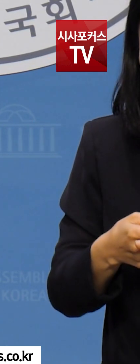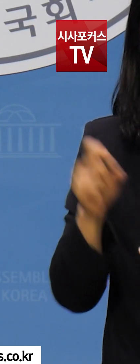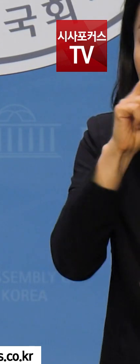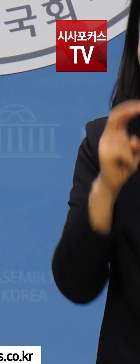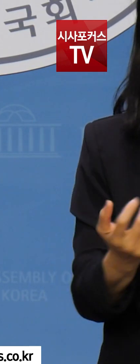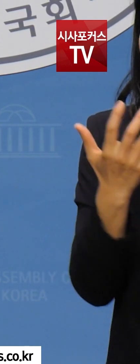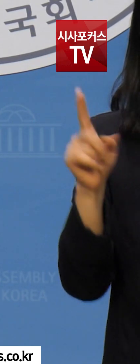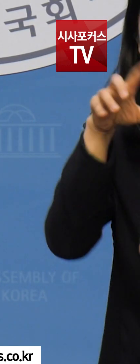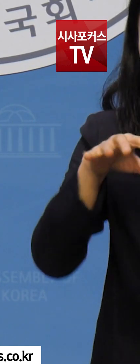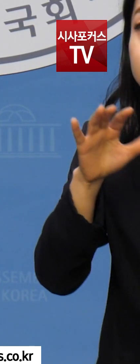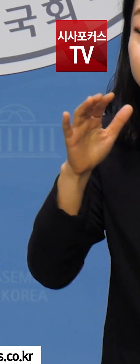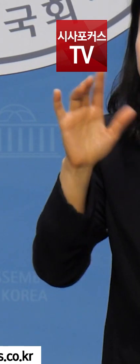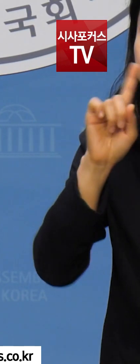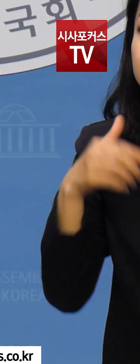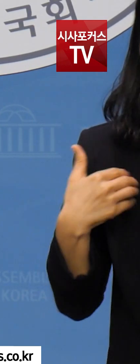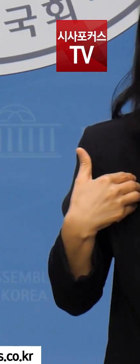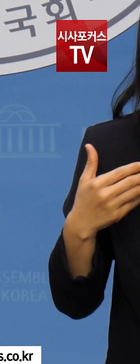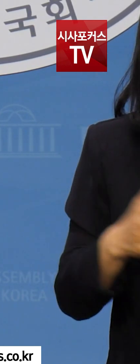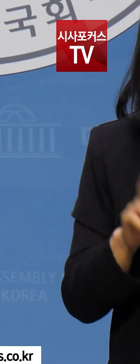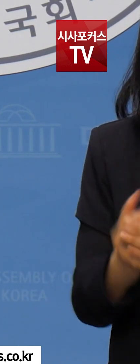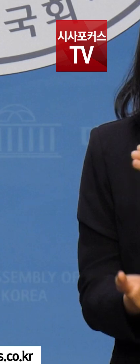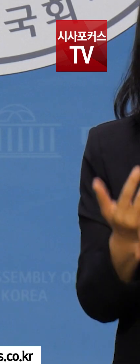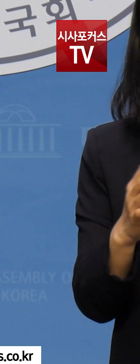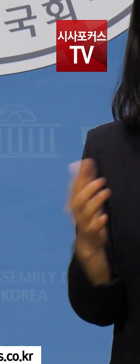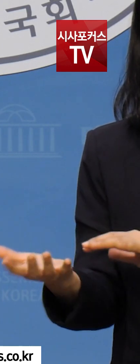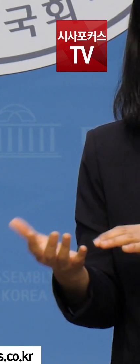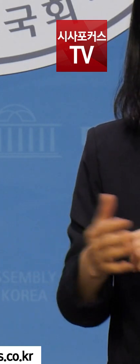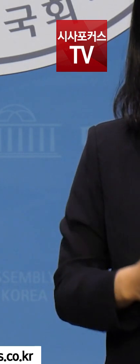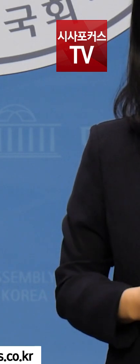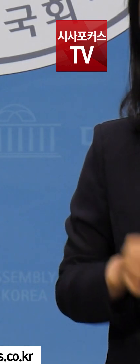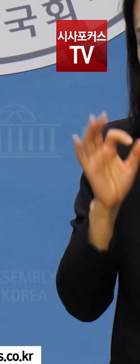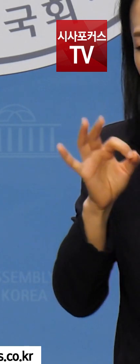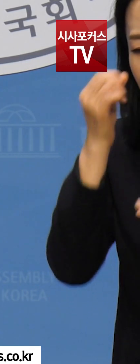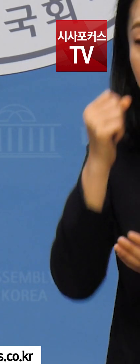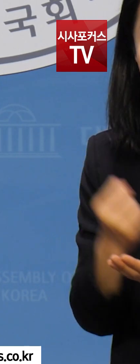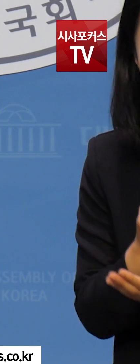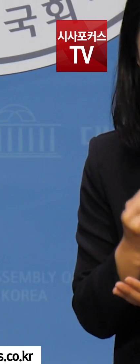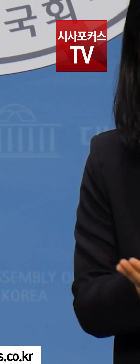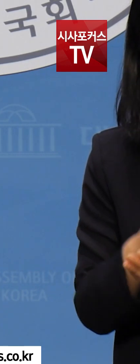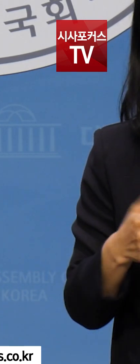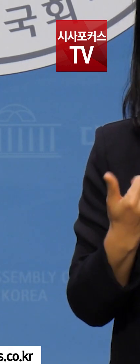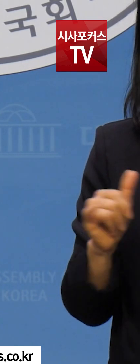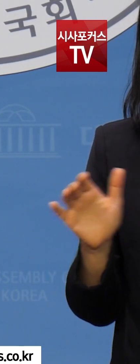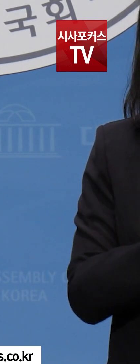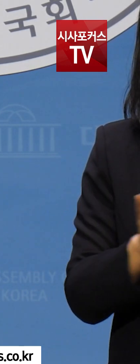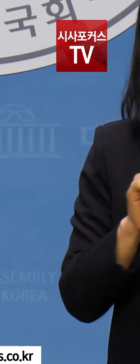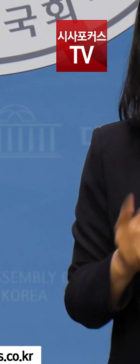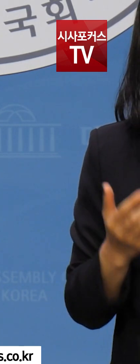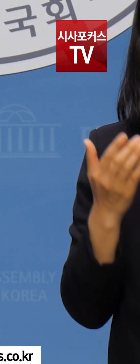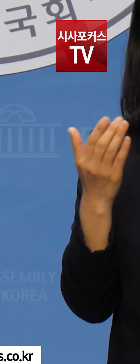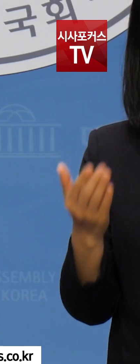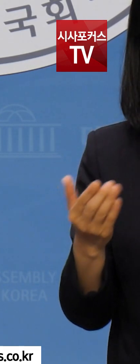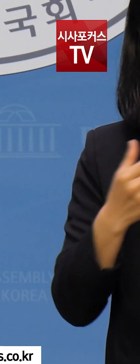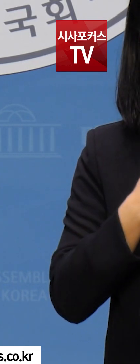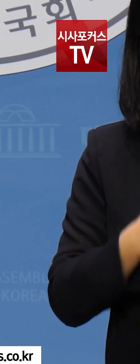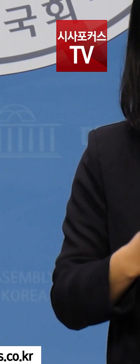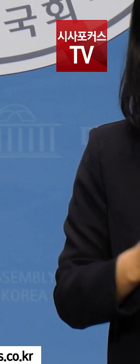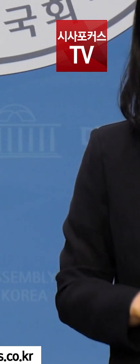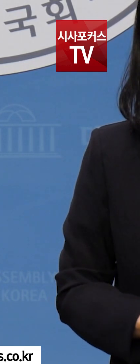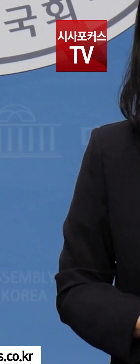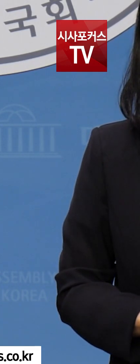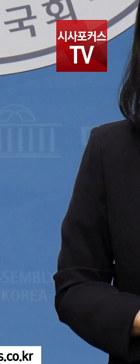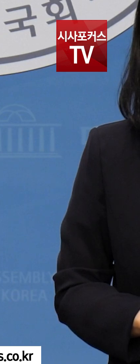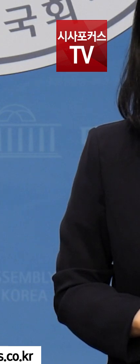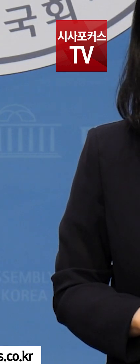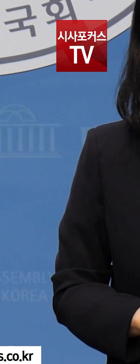없습니다. 다시 한번 고인들의 명복을 빌며 유가족 여러분들에게 깊은 위로의 말씀을 드립니다. 우리가